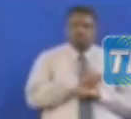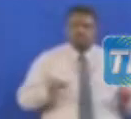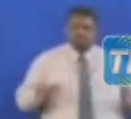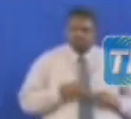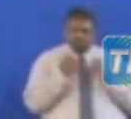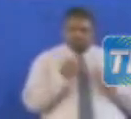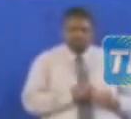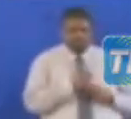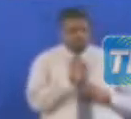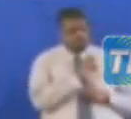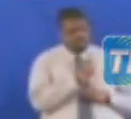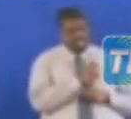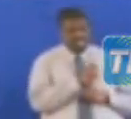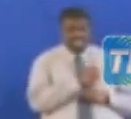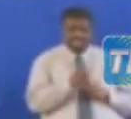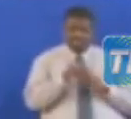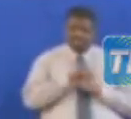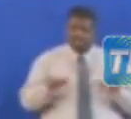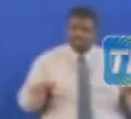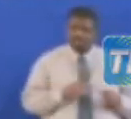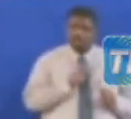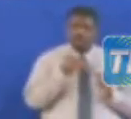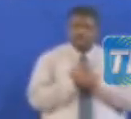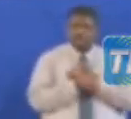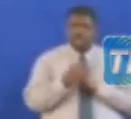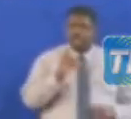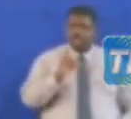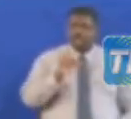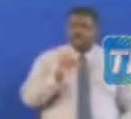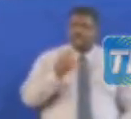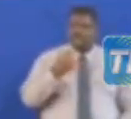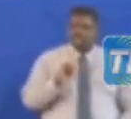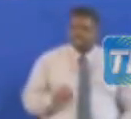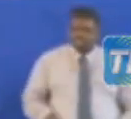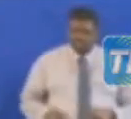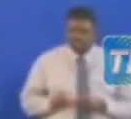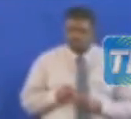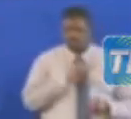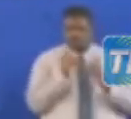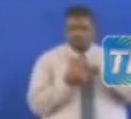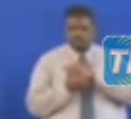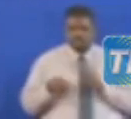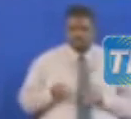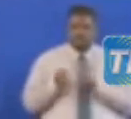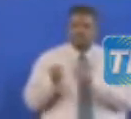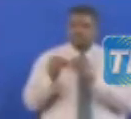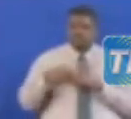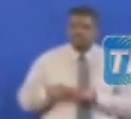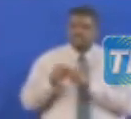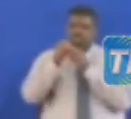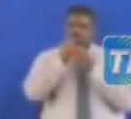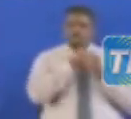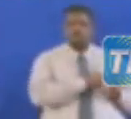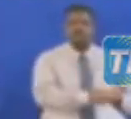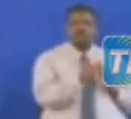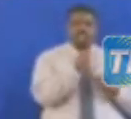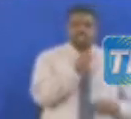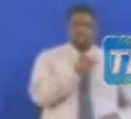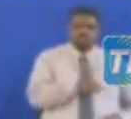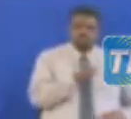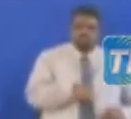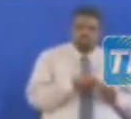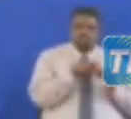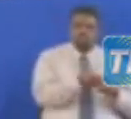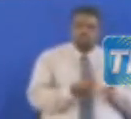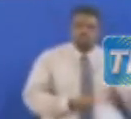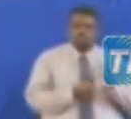kwa kuimarisha ulinzi katika mtandao wa wakala wa DAT, badilisha mfumo wa uendeshaji na ulipaji wa watoa